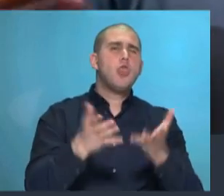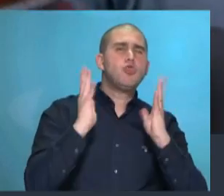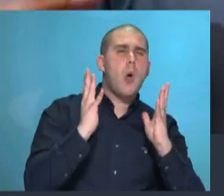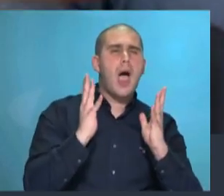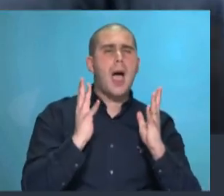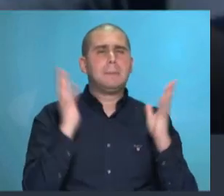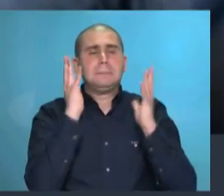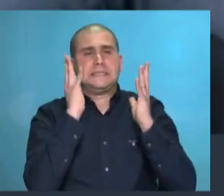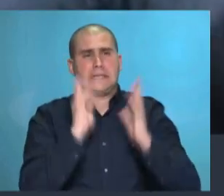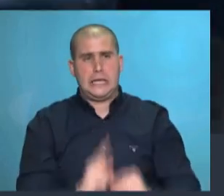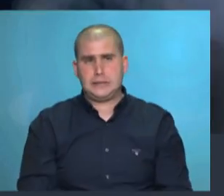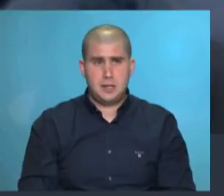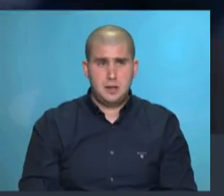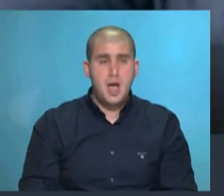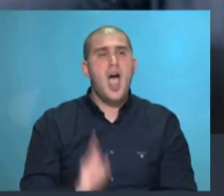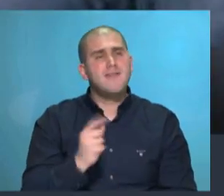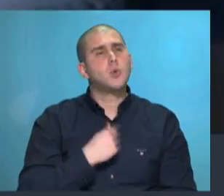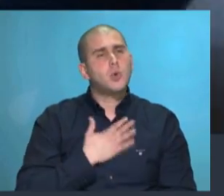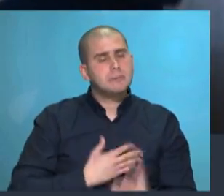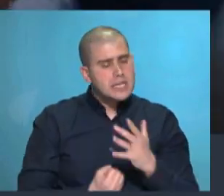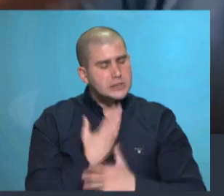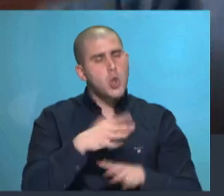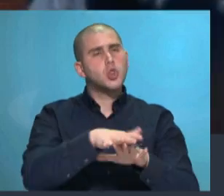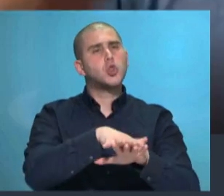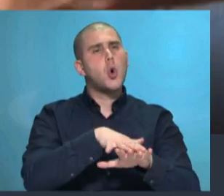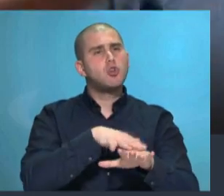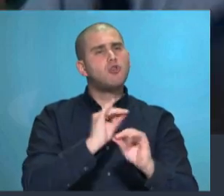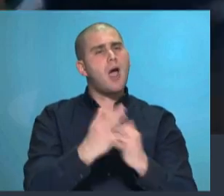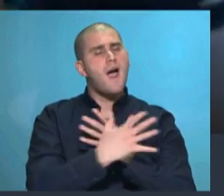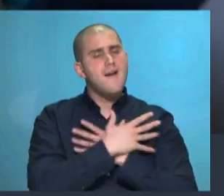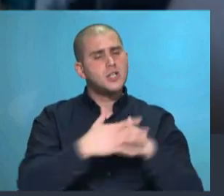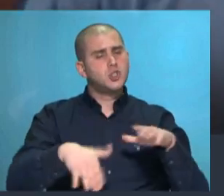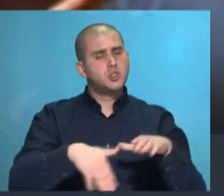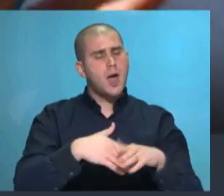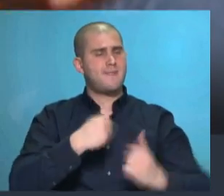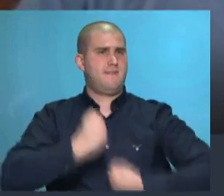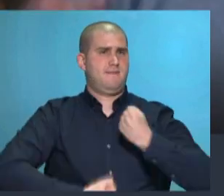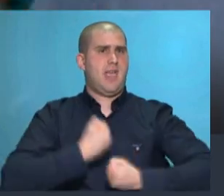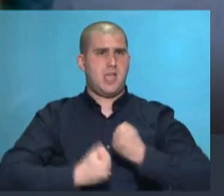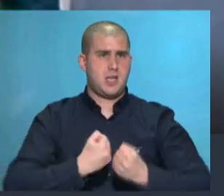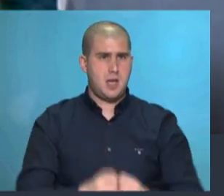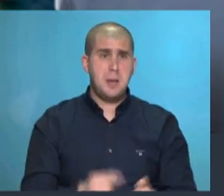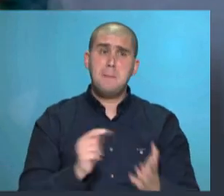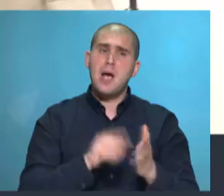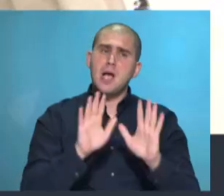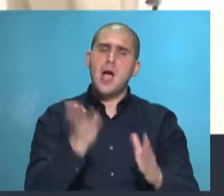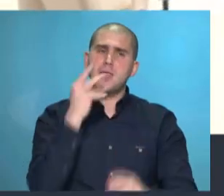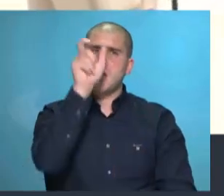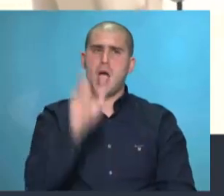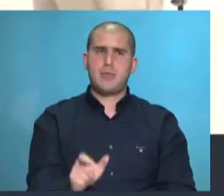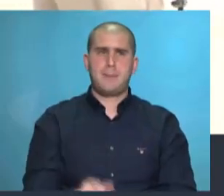it was, ‫but we want to have this feeling of love and peace and energy, ‫because that's how she was as a